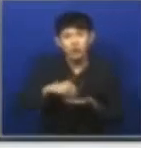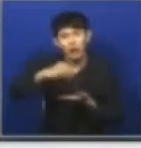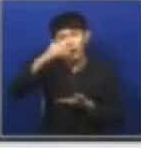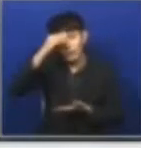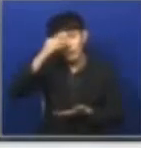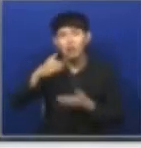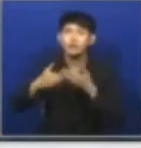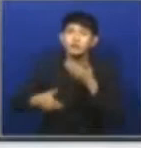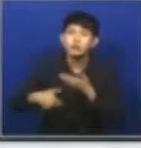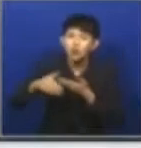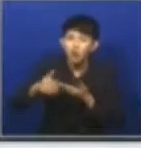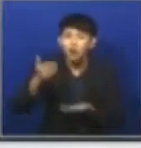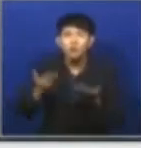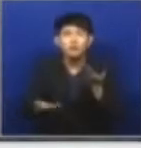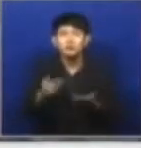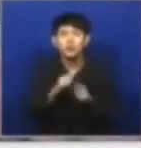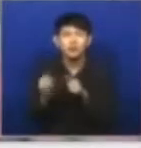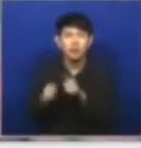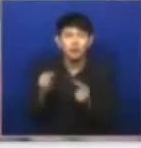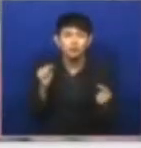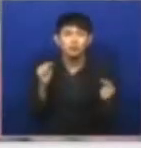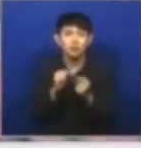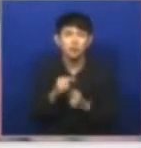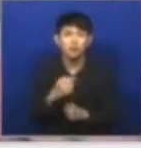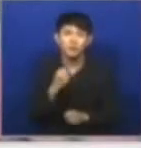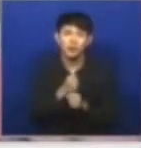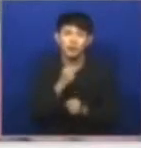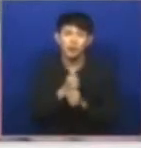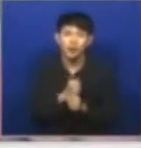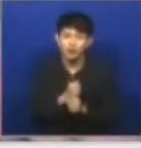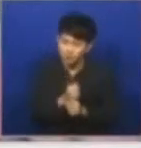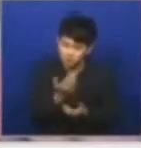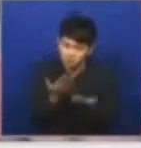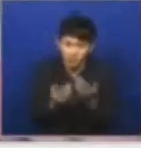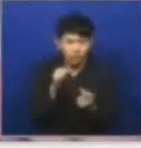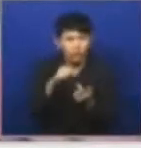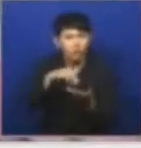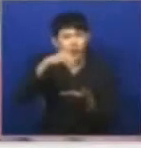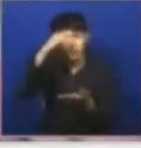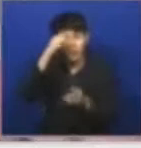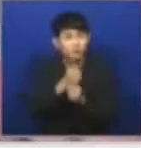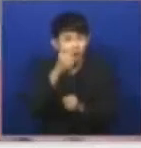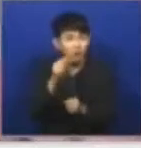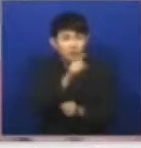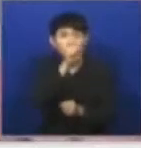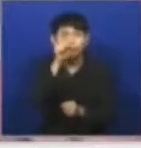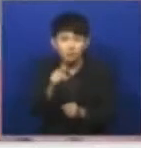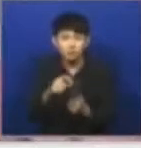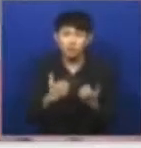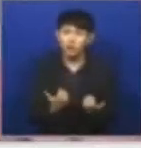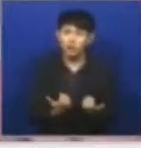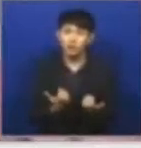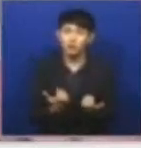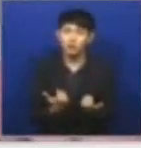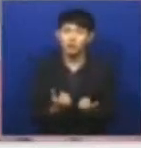าศัยสามารถตอบสนองต่อการทำการศึกษาเรื่องนี้แต่เวลานี้เป็นยังไงท่านก